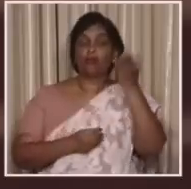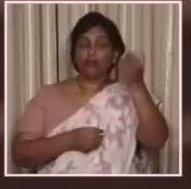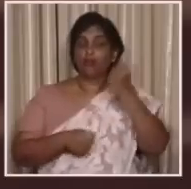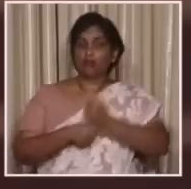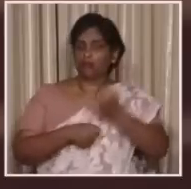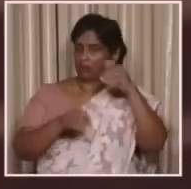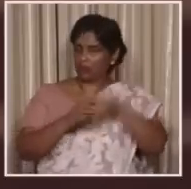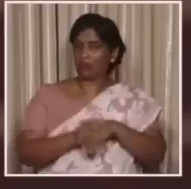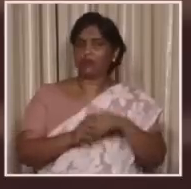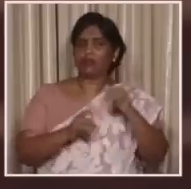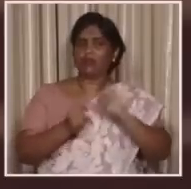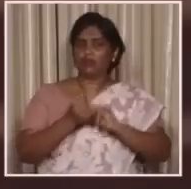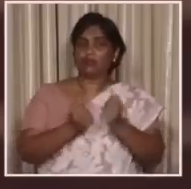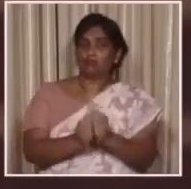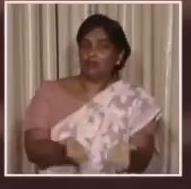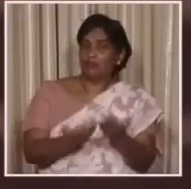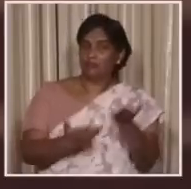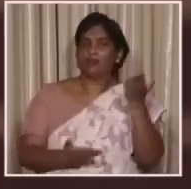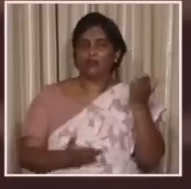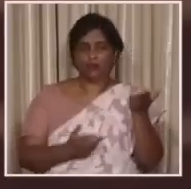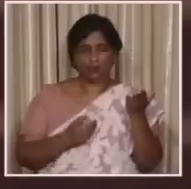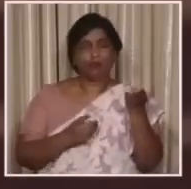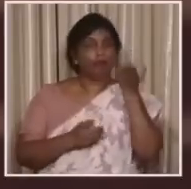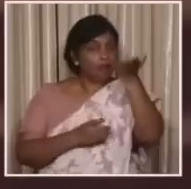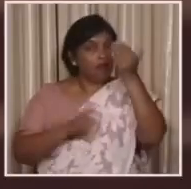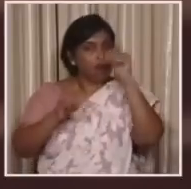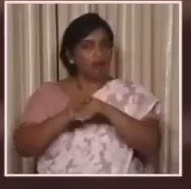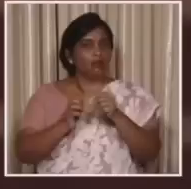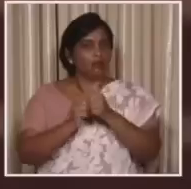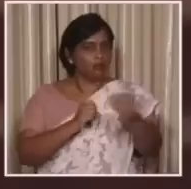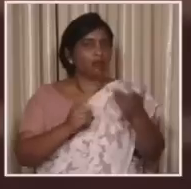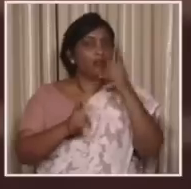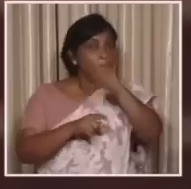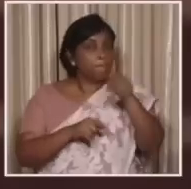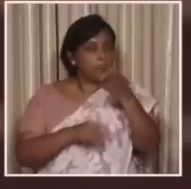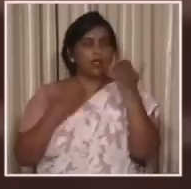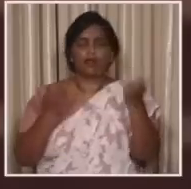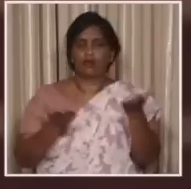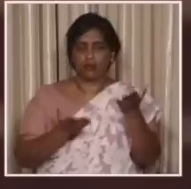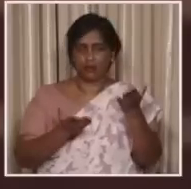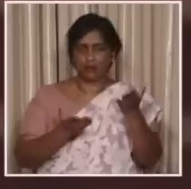ආණ්ඩුව කාලේ ඉඳන් සාරාන්ට ෆෝන් කරේ. ඔබතුමාලානේ කරලා තියෙන්නේ. ඒකනේ වැරද්ද.